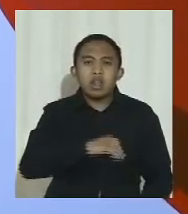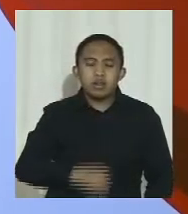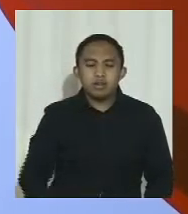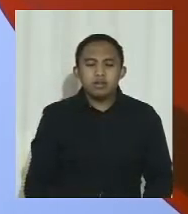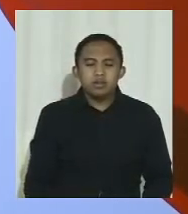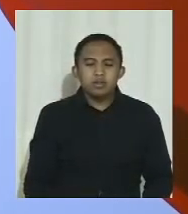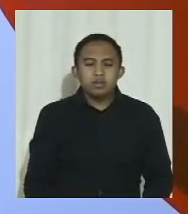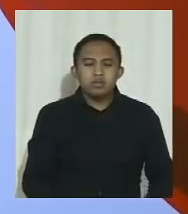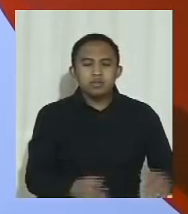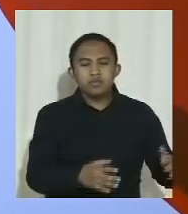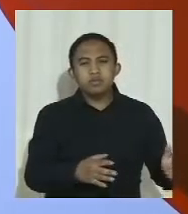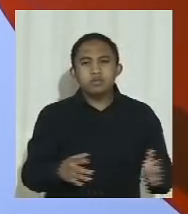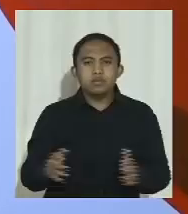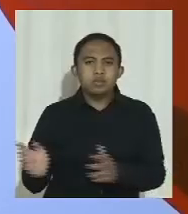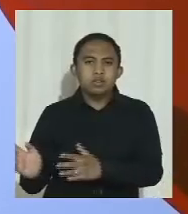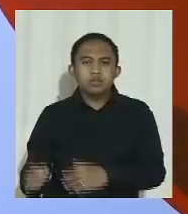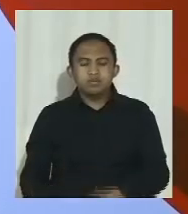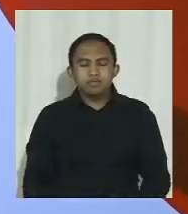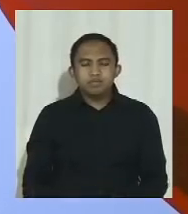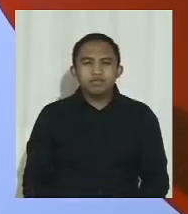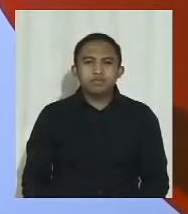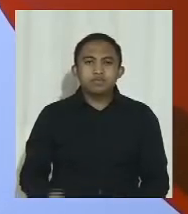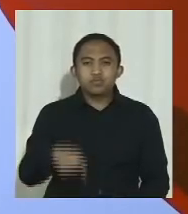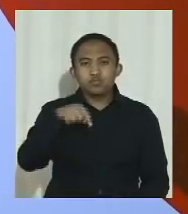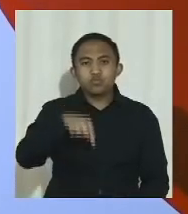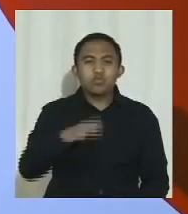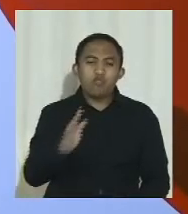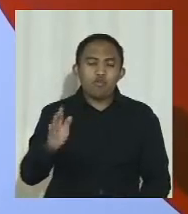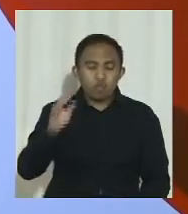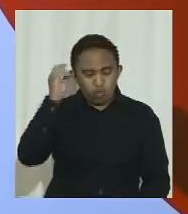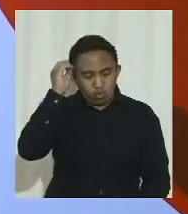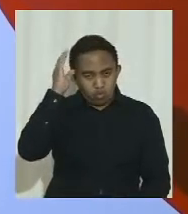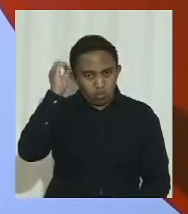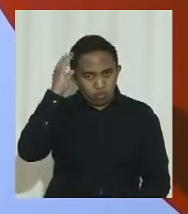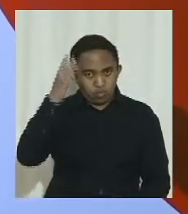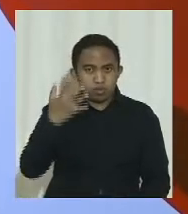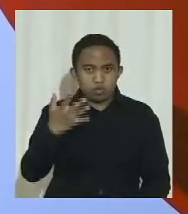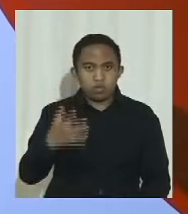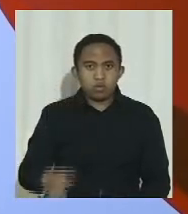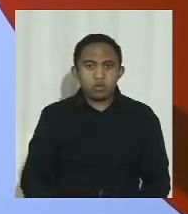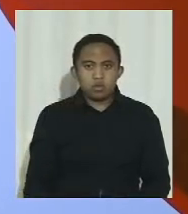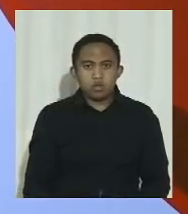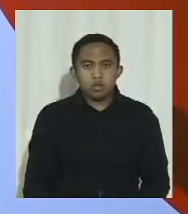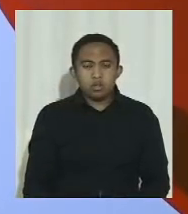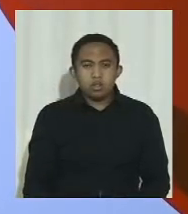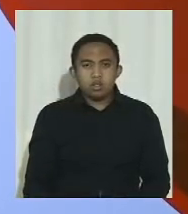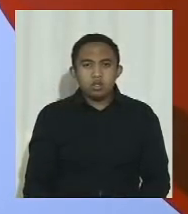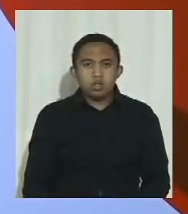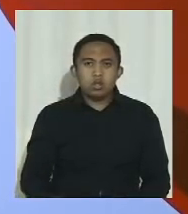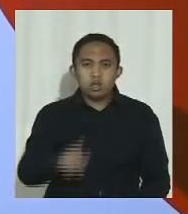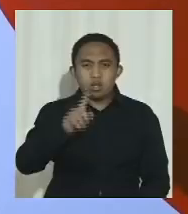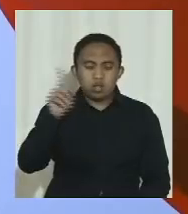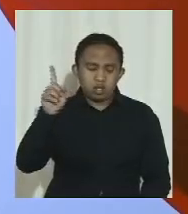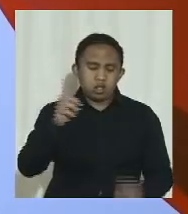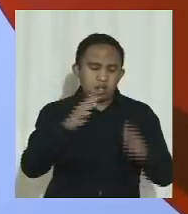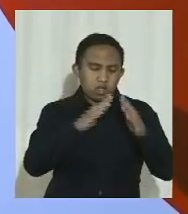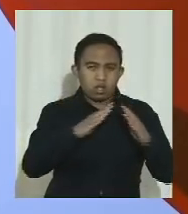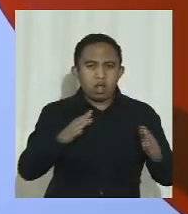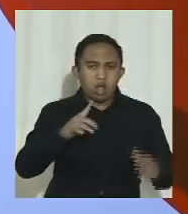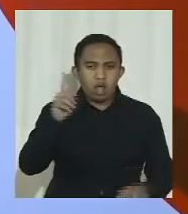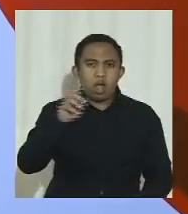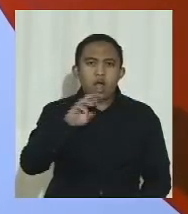Ny pejin'ny kolontsaina no anoizantsika ny fampalalam-baovao hifandimby hanao varotra fampiratiana ao amin'ny mozea